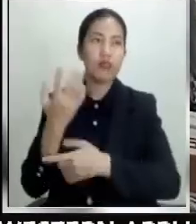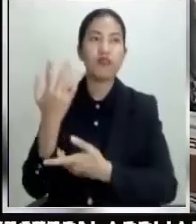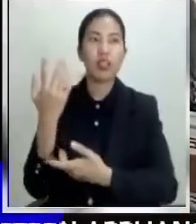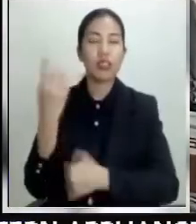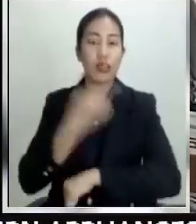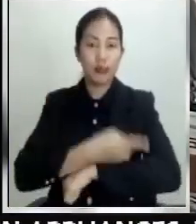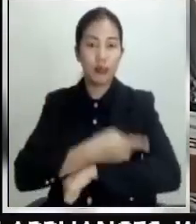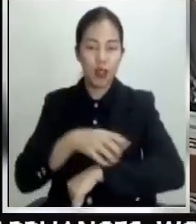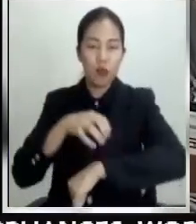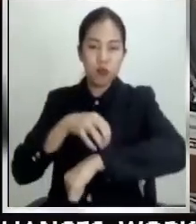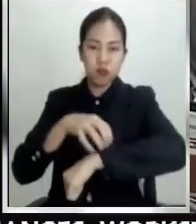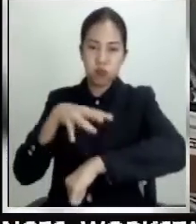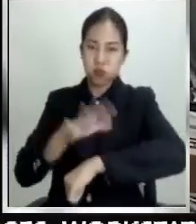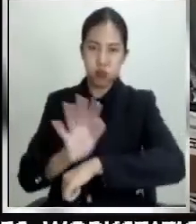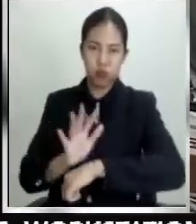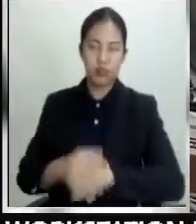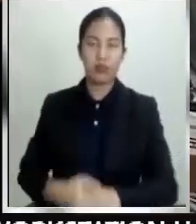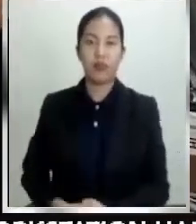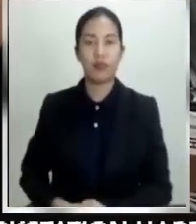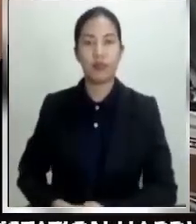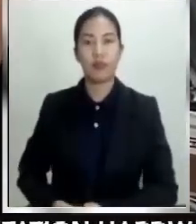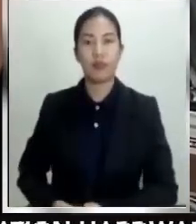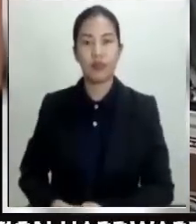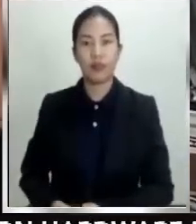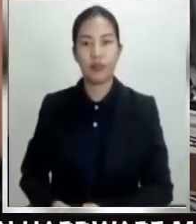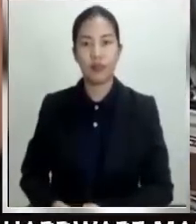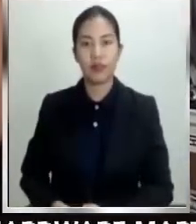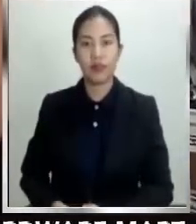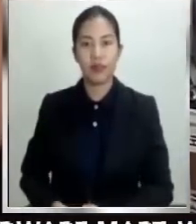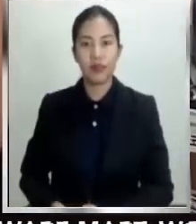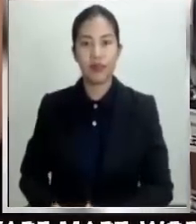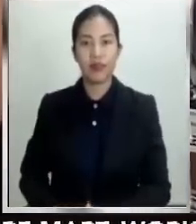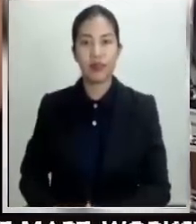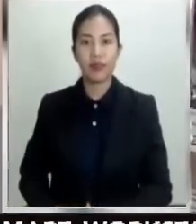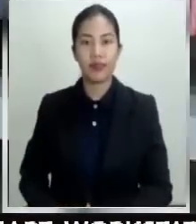GMA Integrated News, Dano Ting Kungko, nakatutok 24 oras.